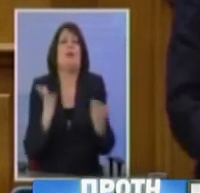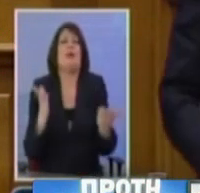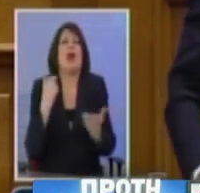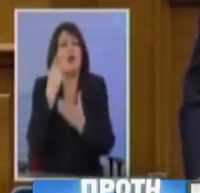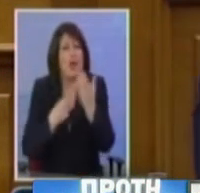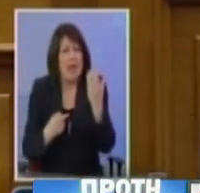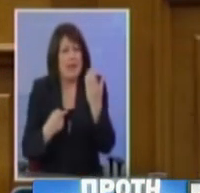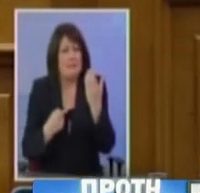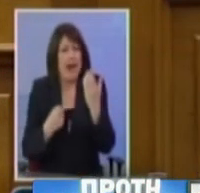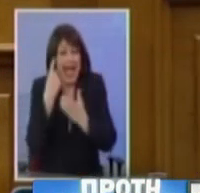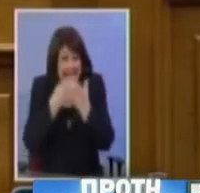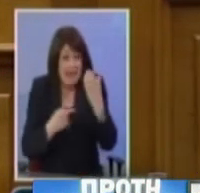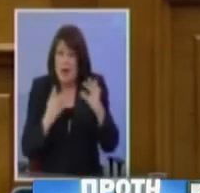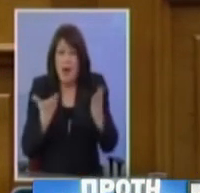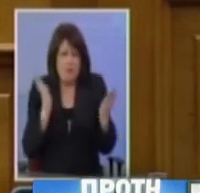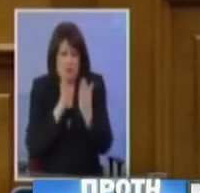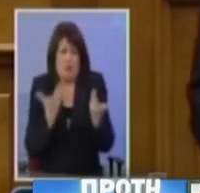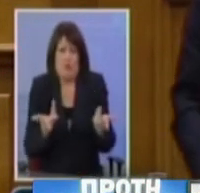οποίο θα δημιουργηθεί.